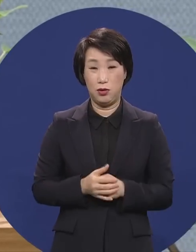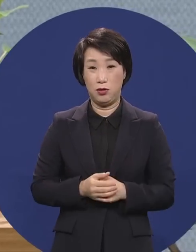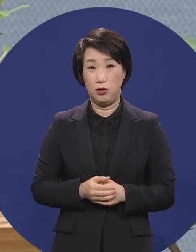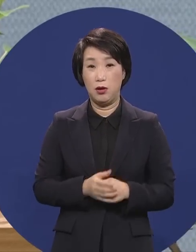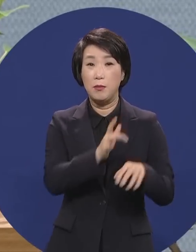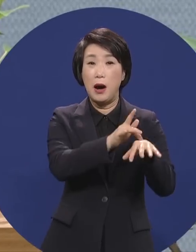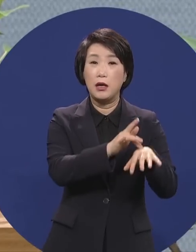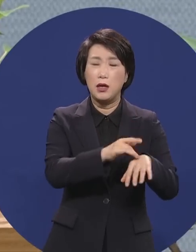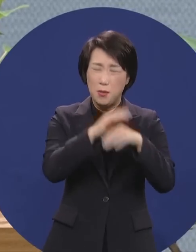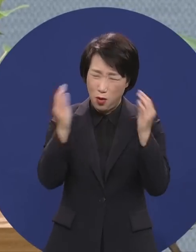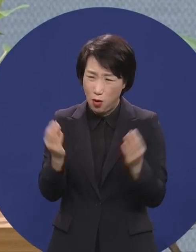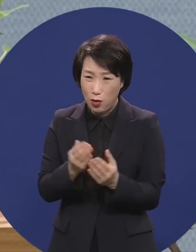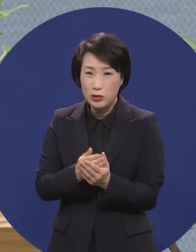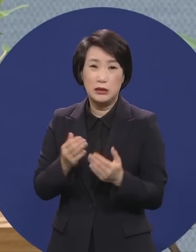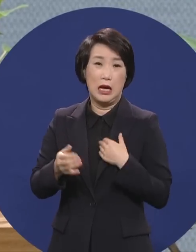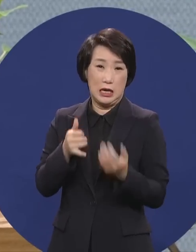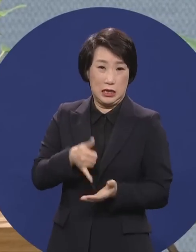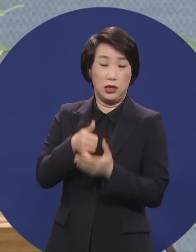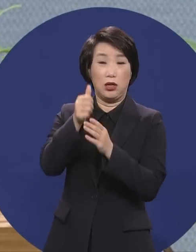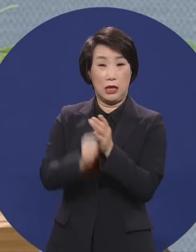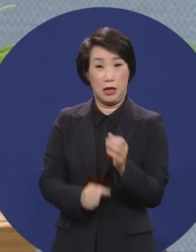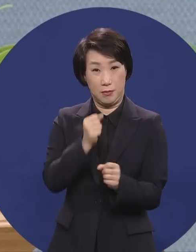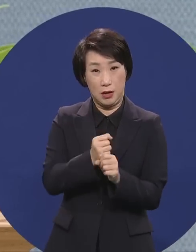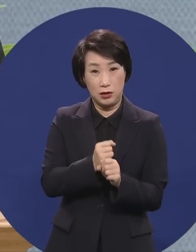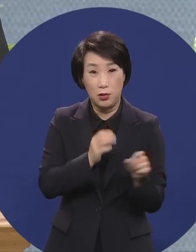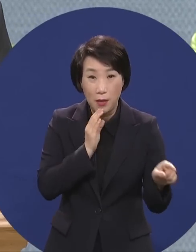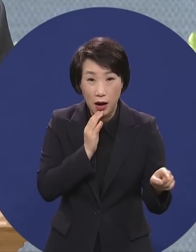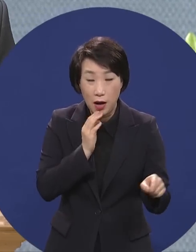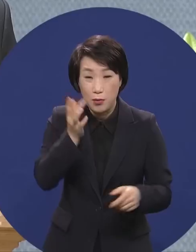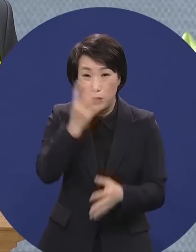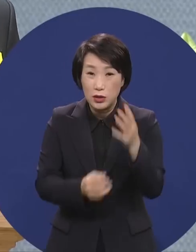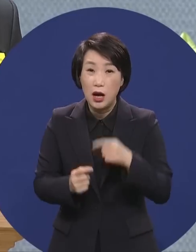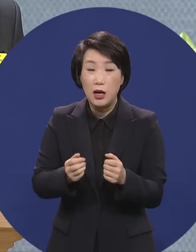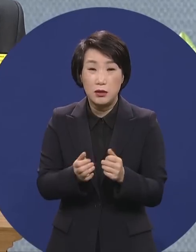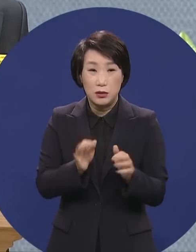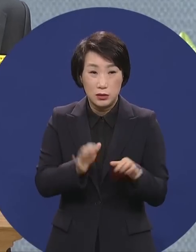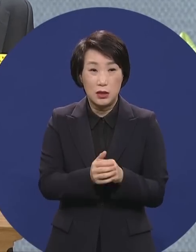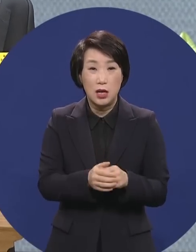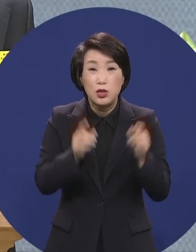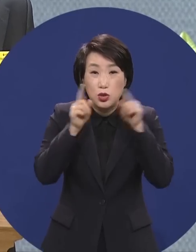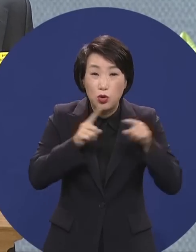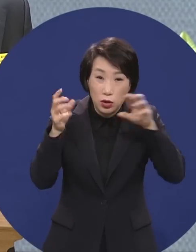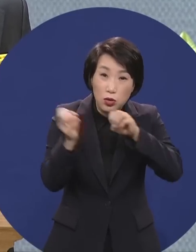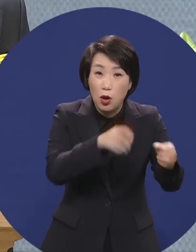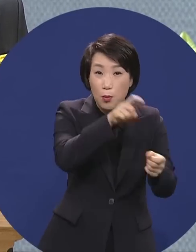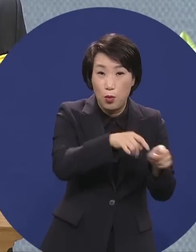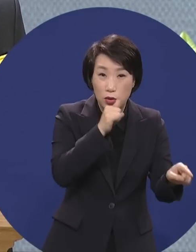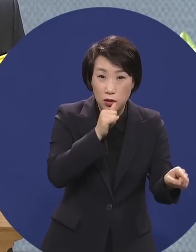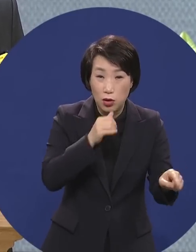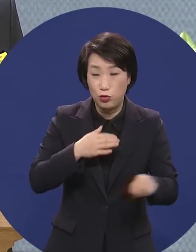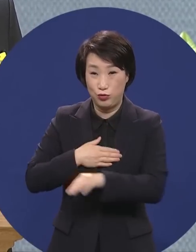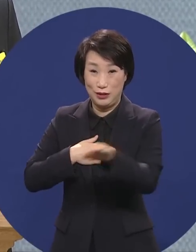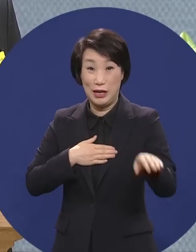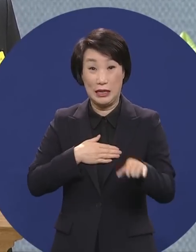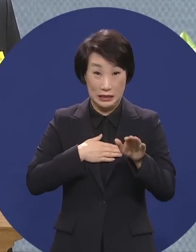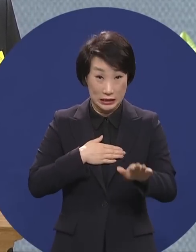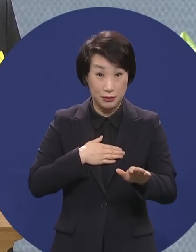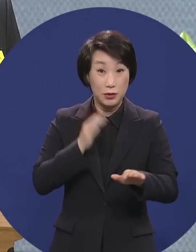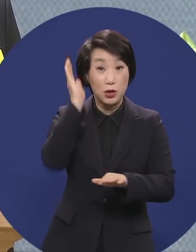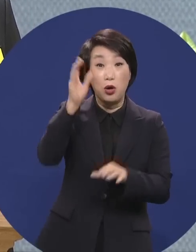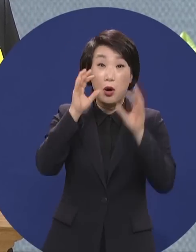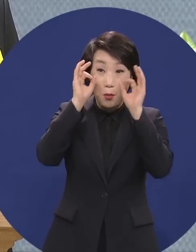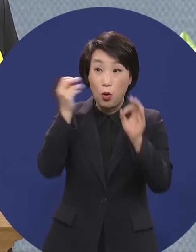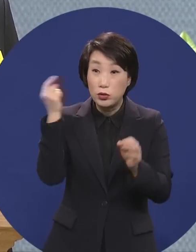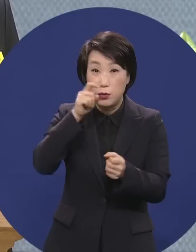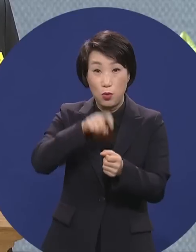이놈은 전인격을 타락시켜서 타는 불못에 던지고자 하는 놈이니, 그래서 우리가 설교 듣는 이유가